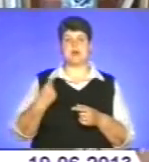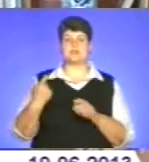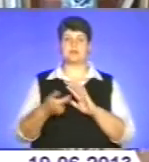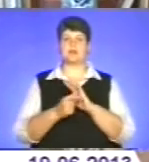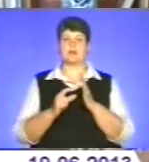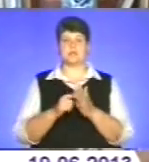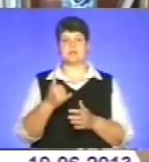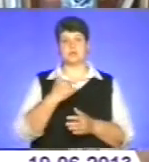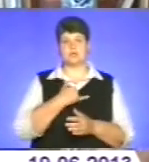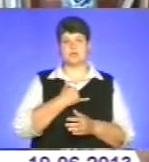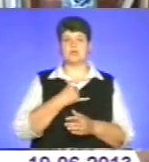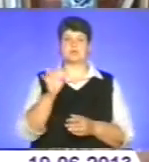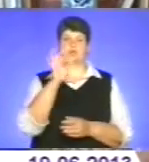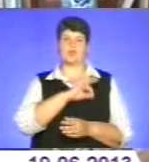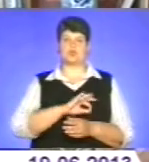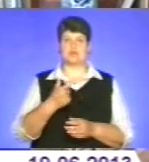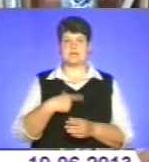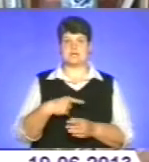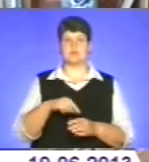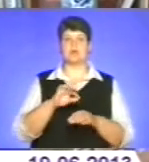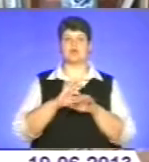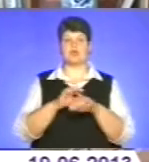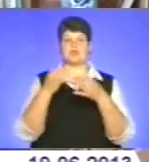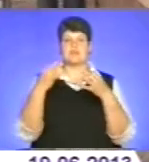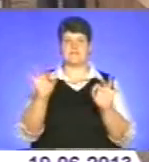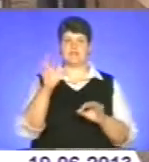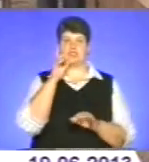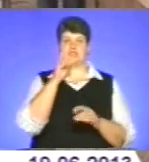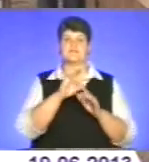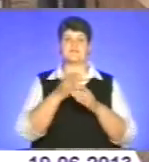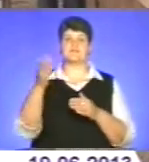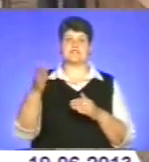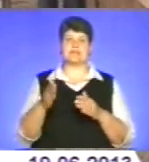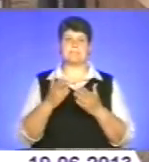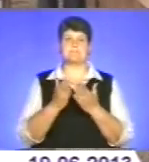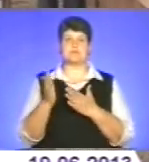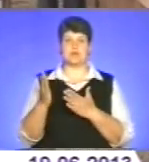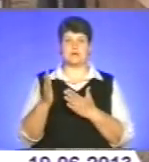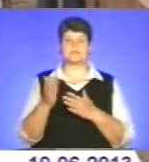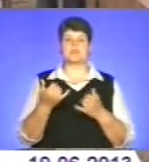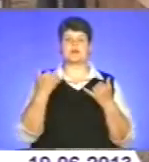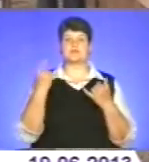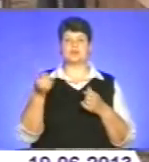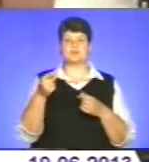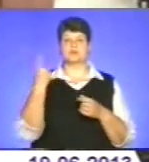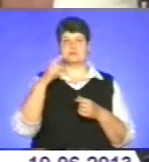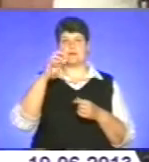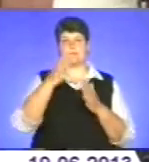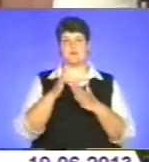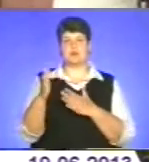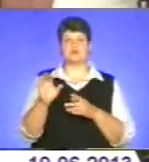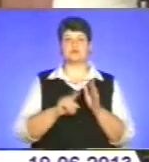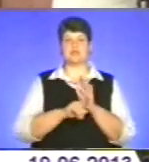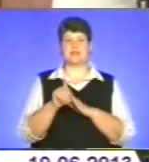нас, просто з користю для себе проводять вільний час в стінах бібліотеки. У Тернопільській обласній бібліотеці для дітей розпочалися літні